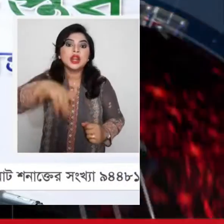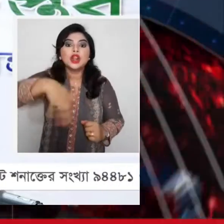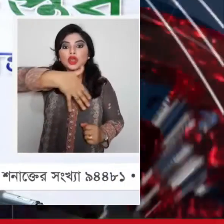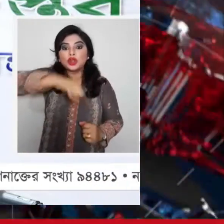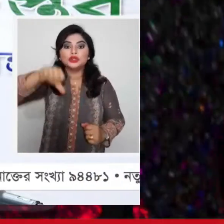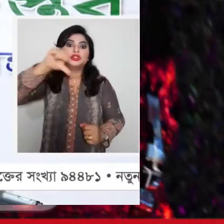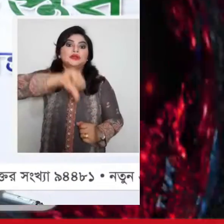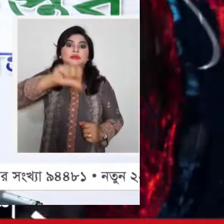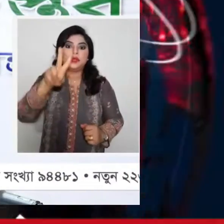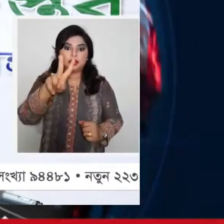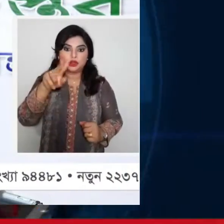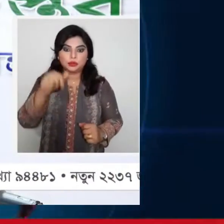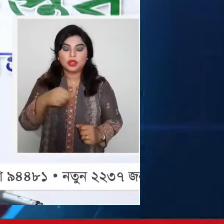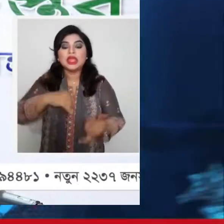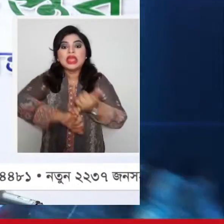পর্যন্ত শনাক্ত হয়েছেন